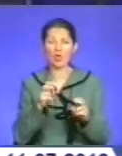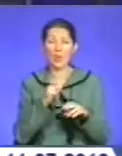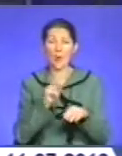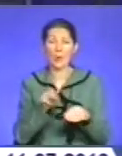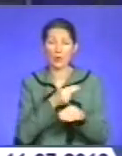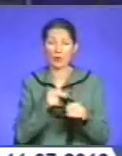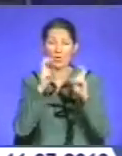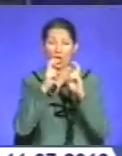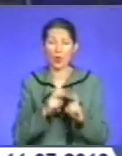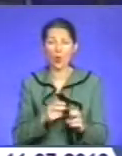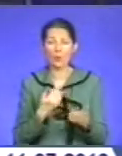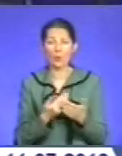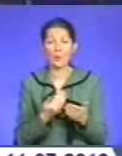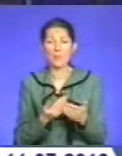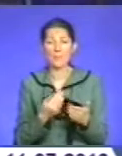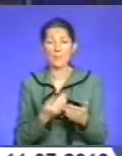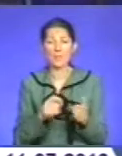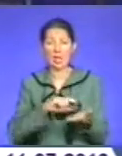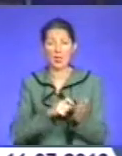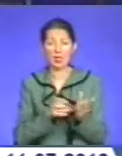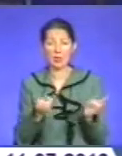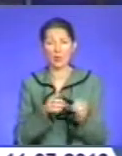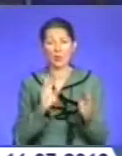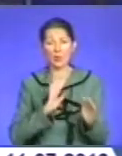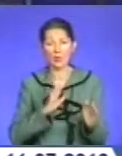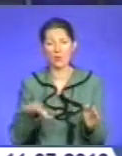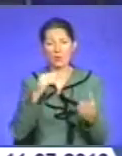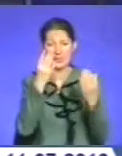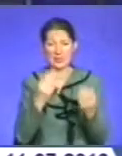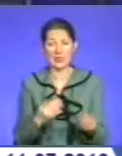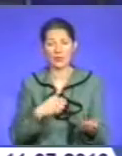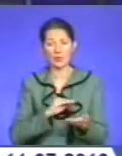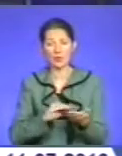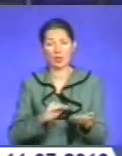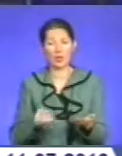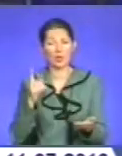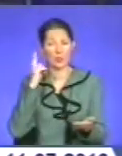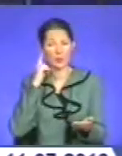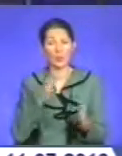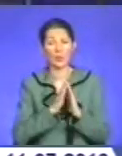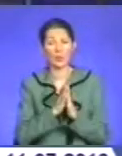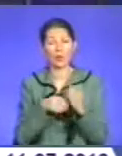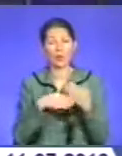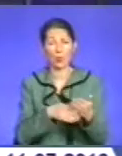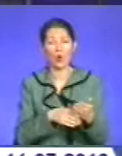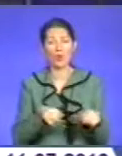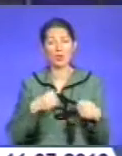кабінетами потрібно провести цілий день. Наші журналісти відгукнулися на прохання про допомогу і намагалися з'ясувати, хто ж